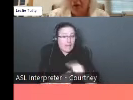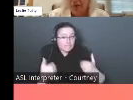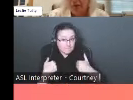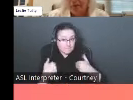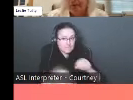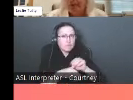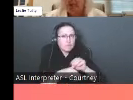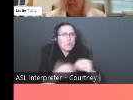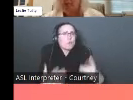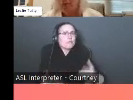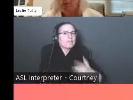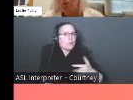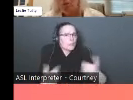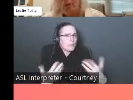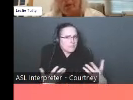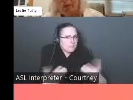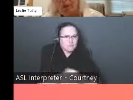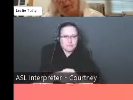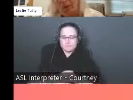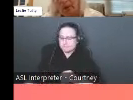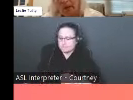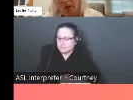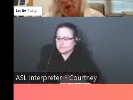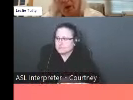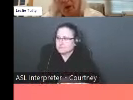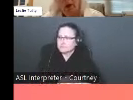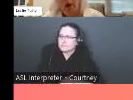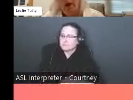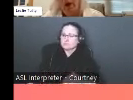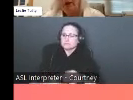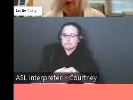et qu'en pensent-elles?